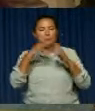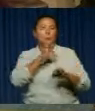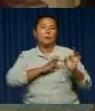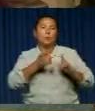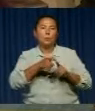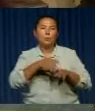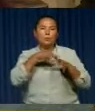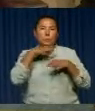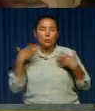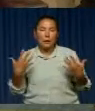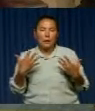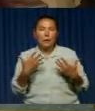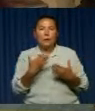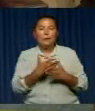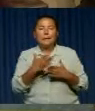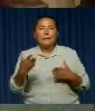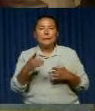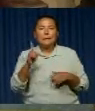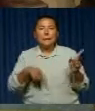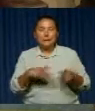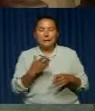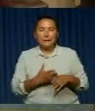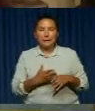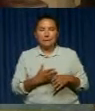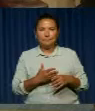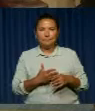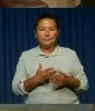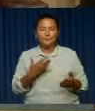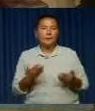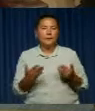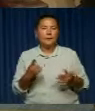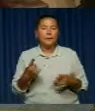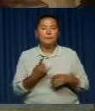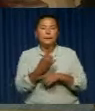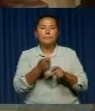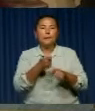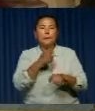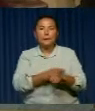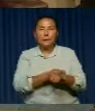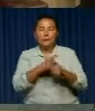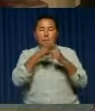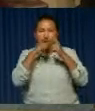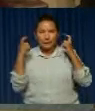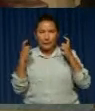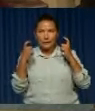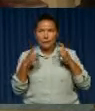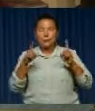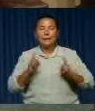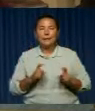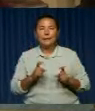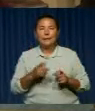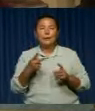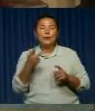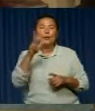көп. Бірақ оның да кеуінің де тәсілі бар. Егер жаңағы бір реттік пайдаланатын бетперделер болса, жаңа біздің отырғанда, ол